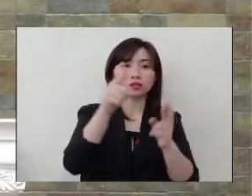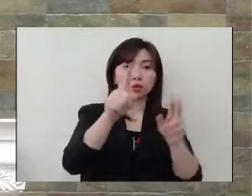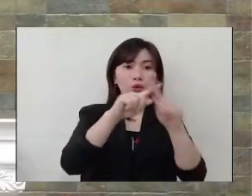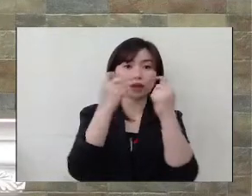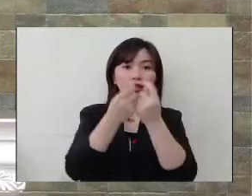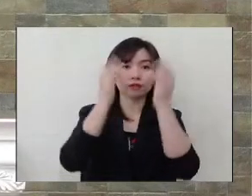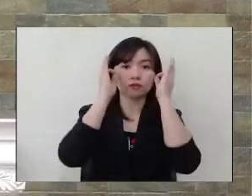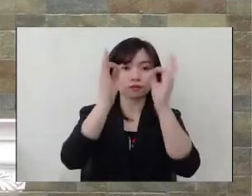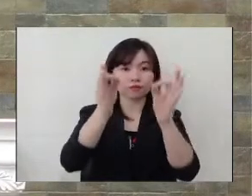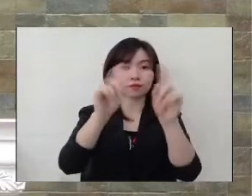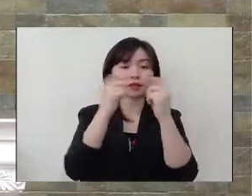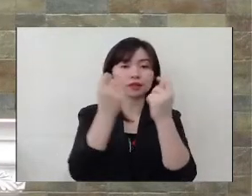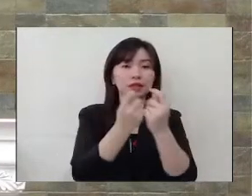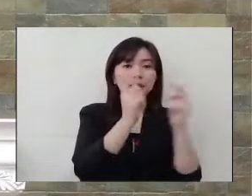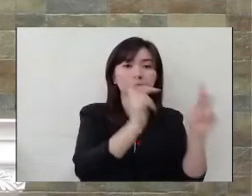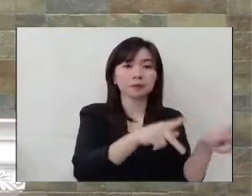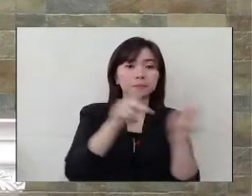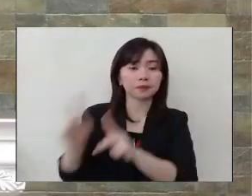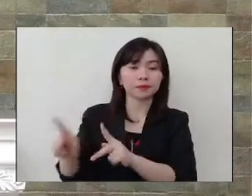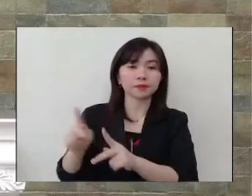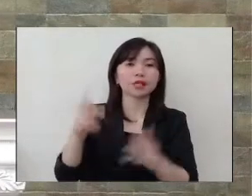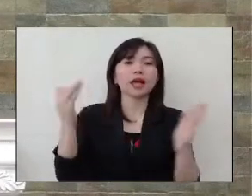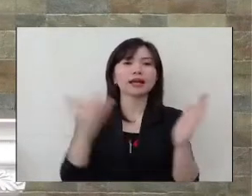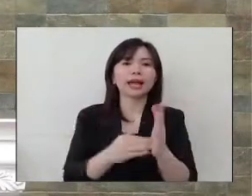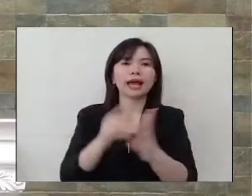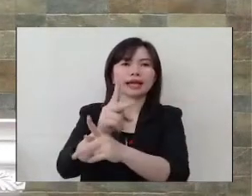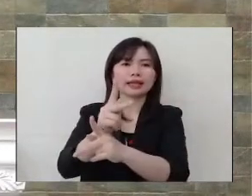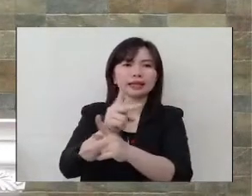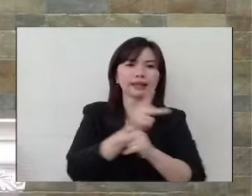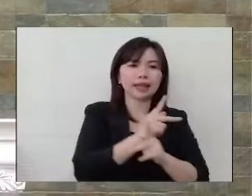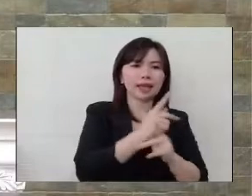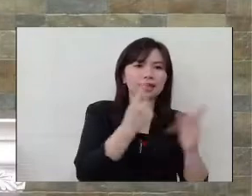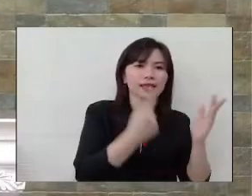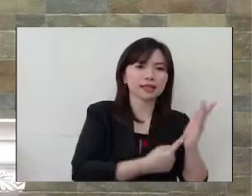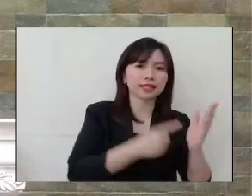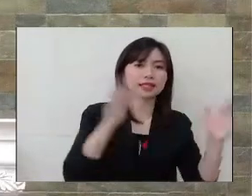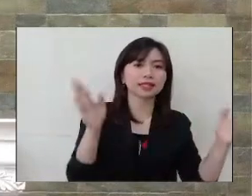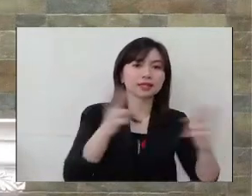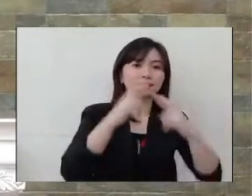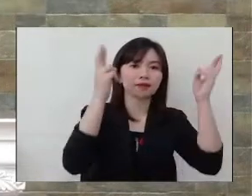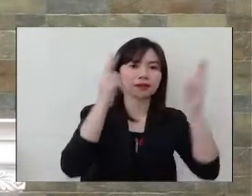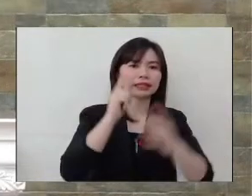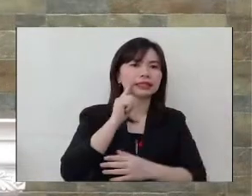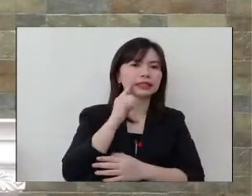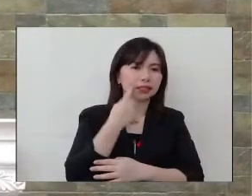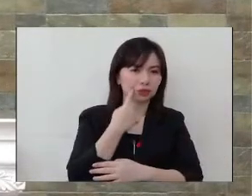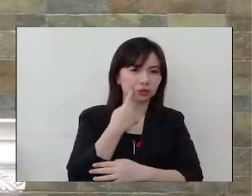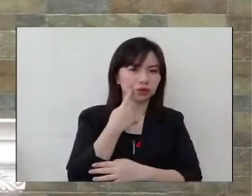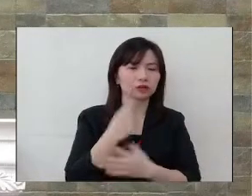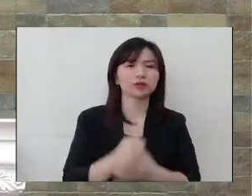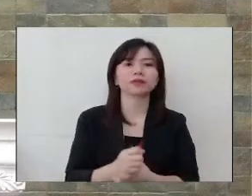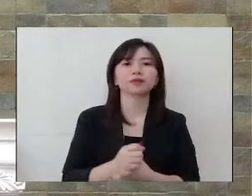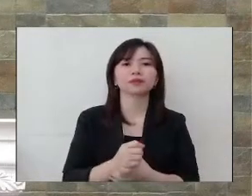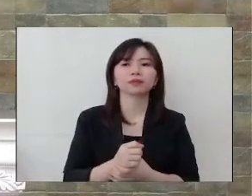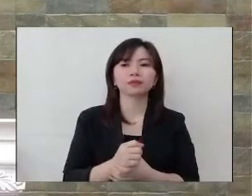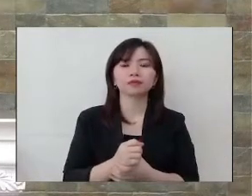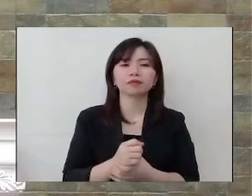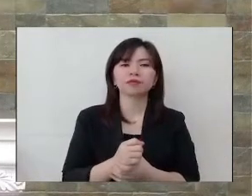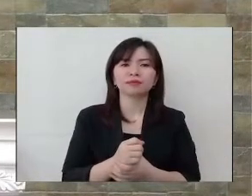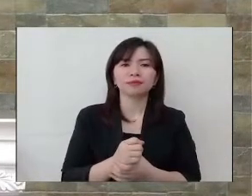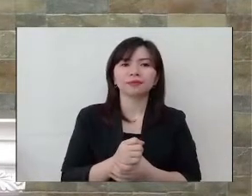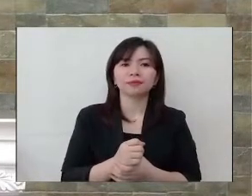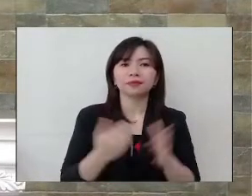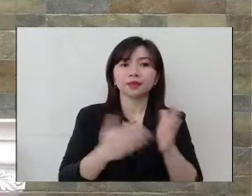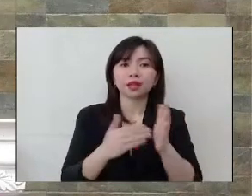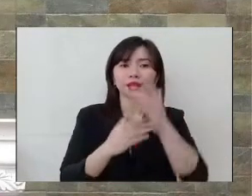it personally. What do I mean is that, ngayong time, meaning to say, this time na kung saan, ito na